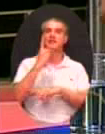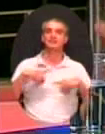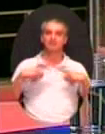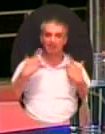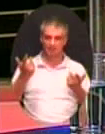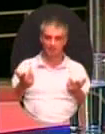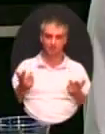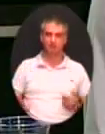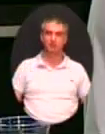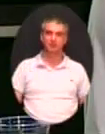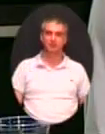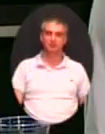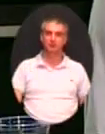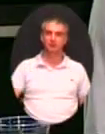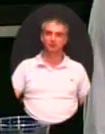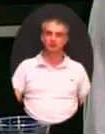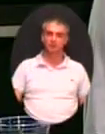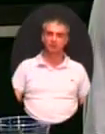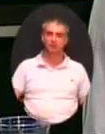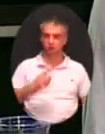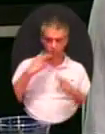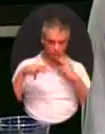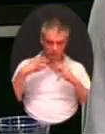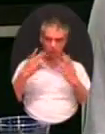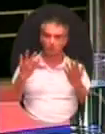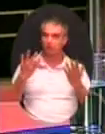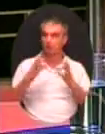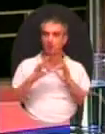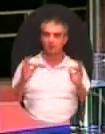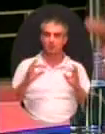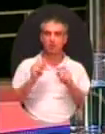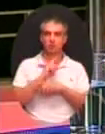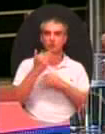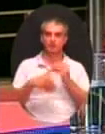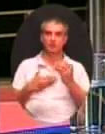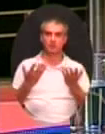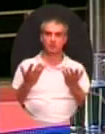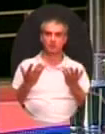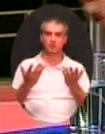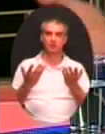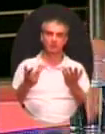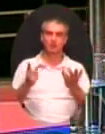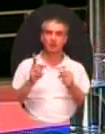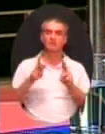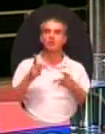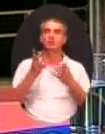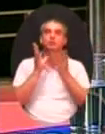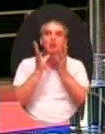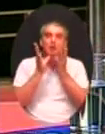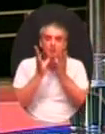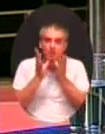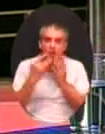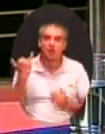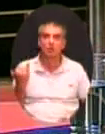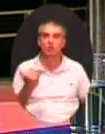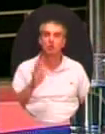כמות הורי היצחיים. יש שם מסעדות? התחילו באחרונה לפחות את זה. יש שם חיים? ויש שם מלא